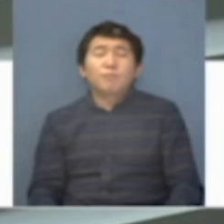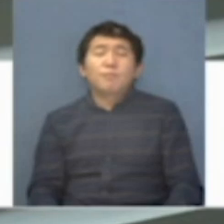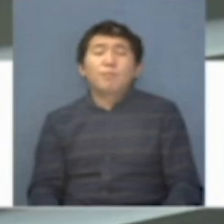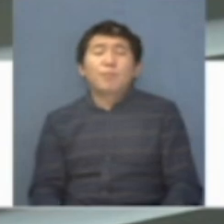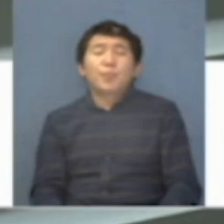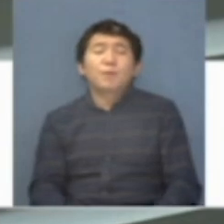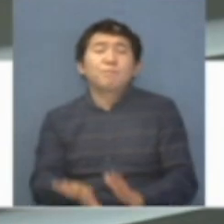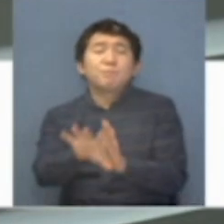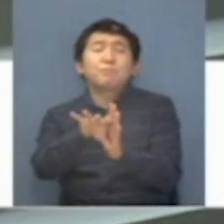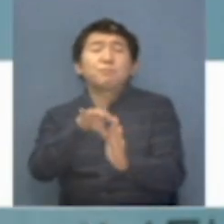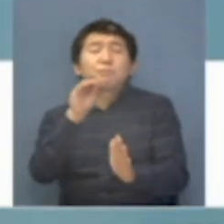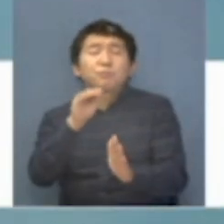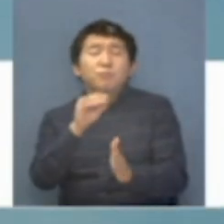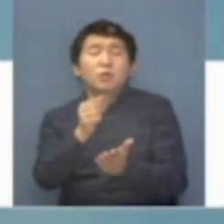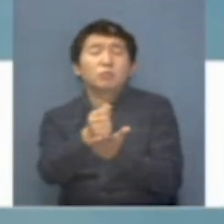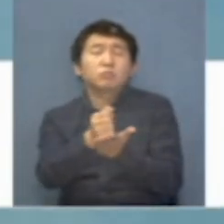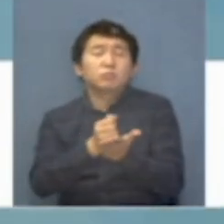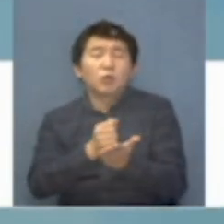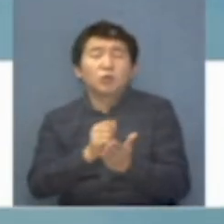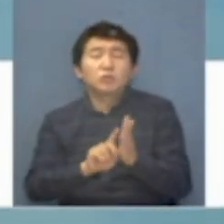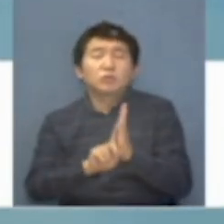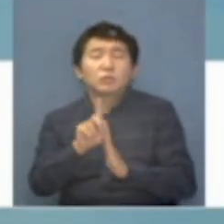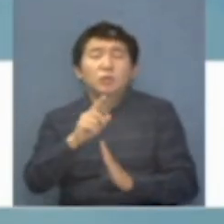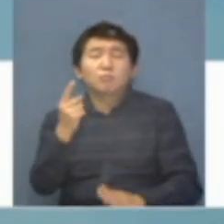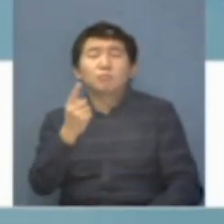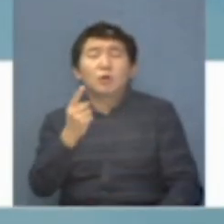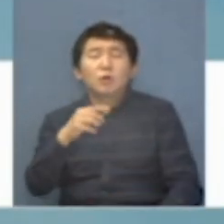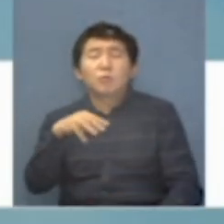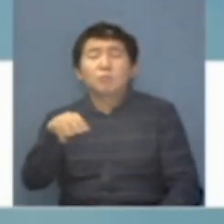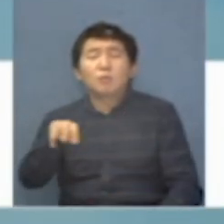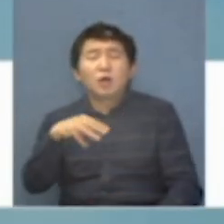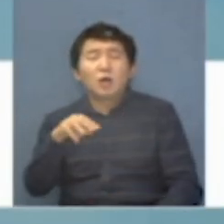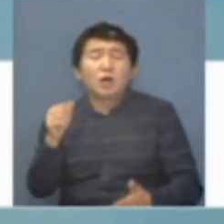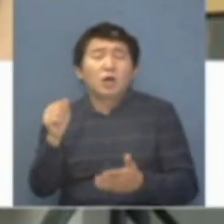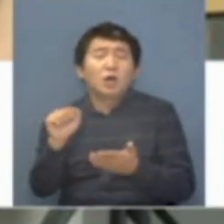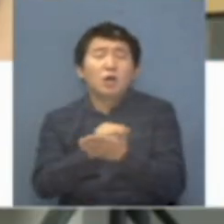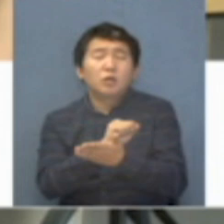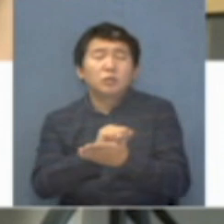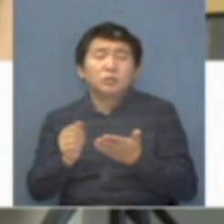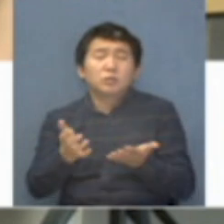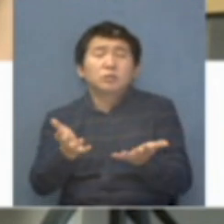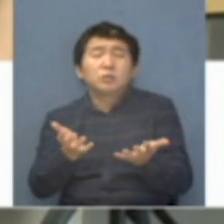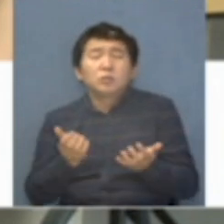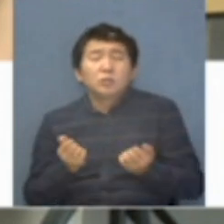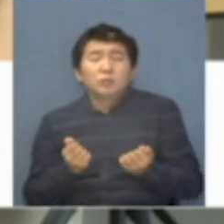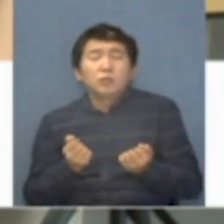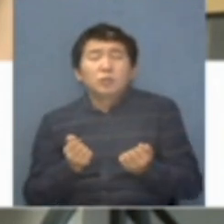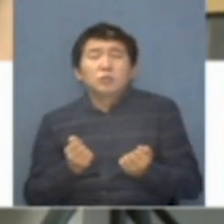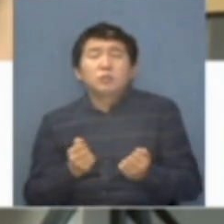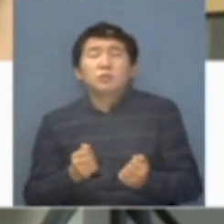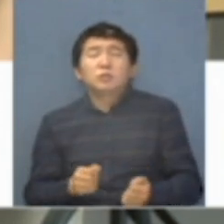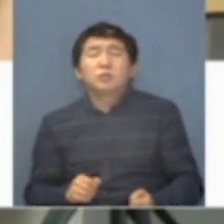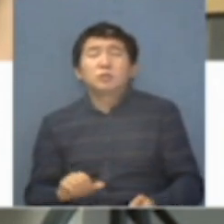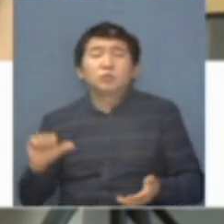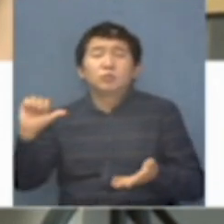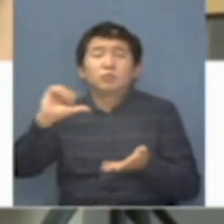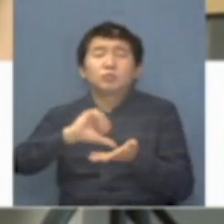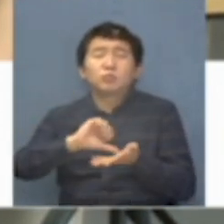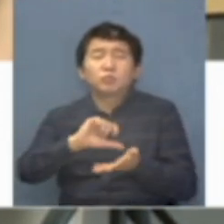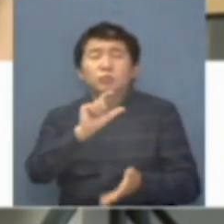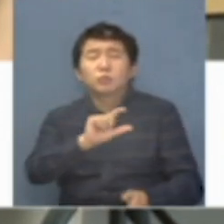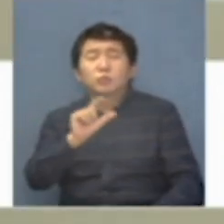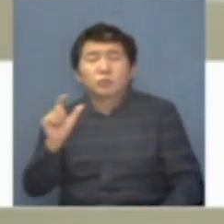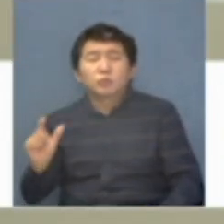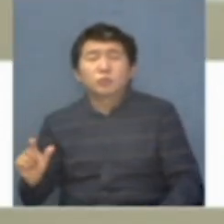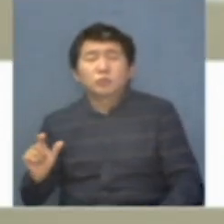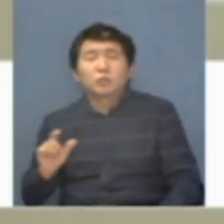Отбор в кадровый резерв начался 1 марта. Документы принимались через специально разработанную платформу. В отборе приняли участие граждане